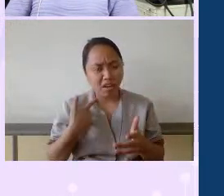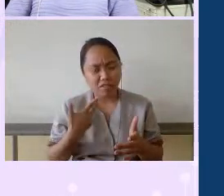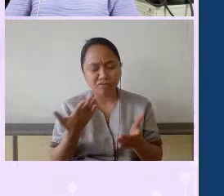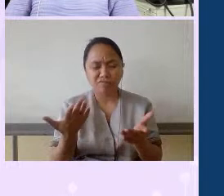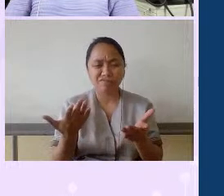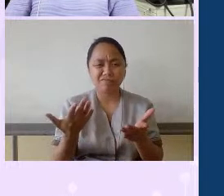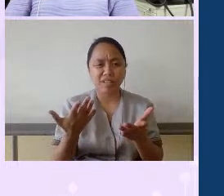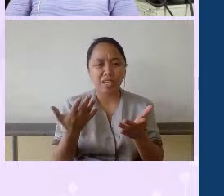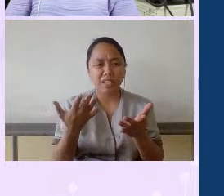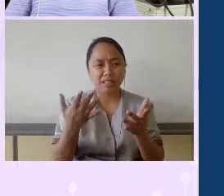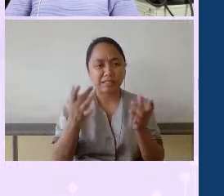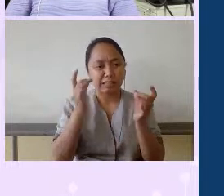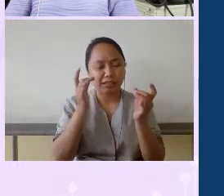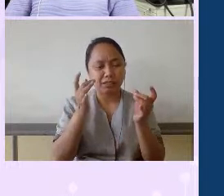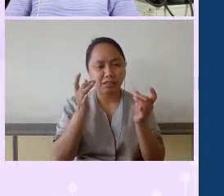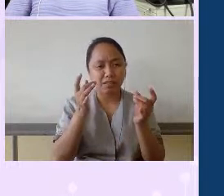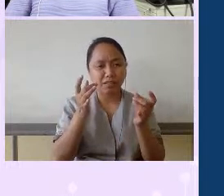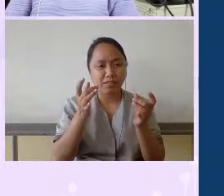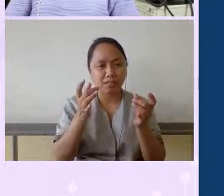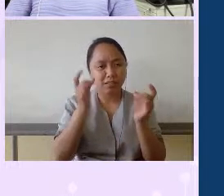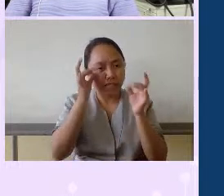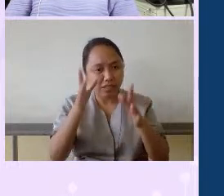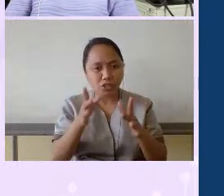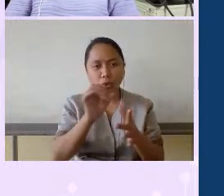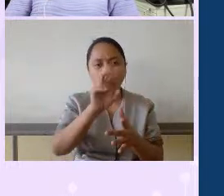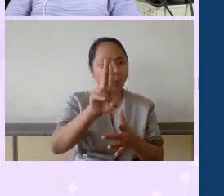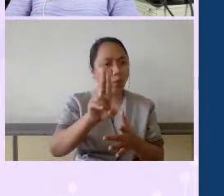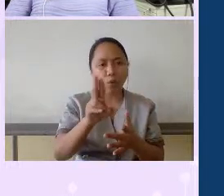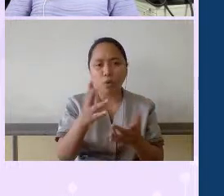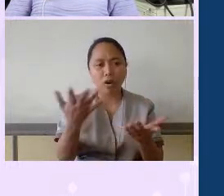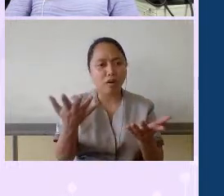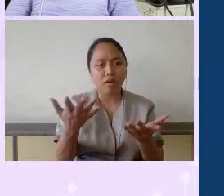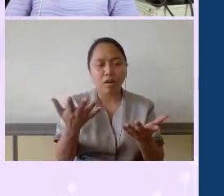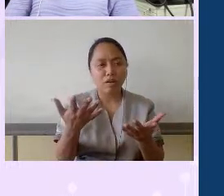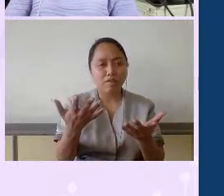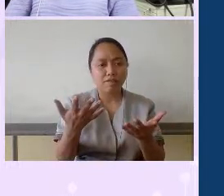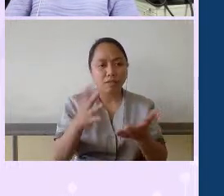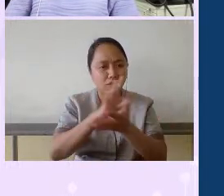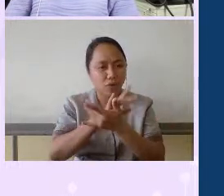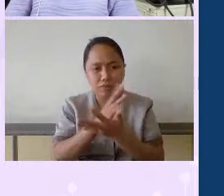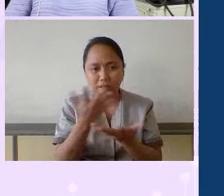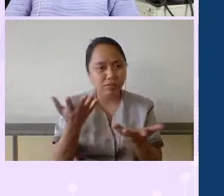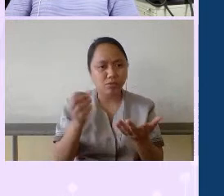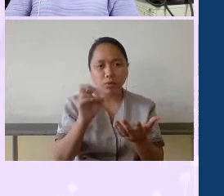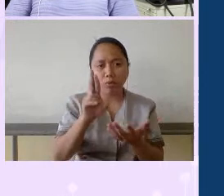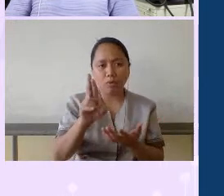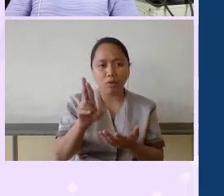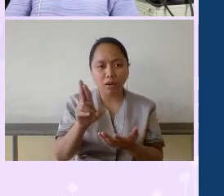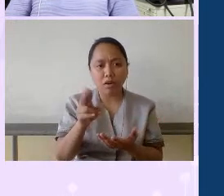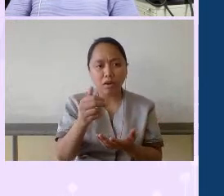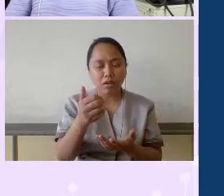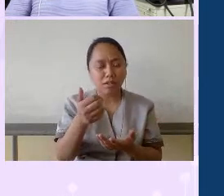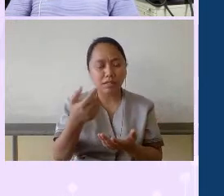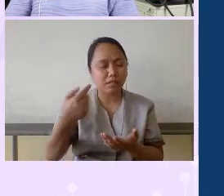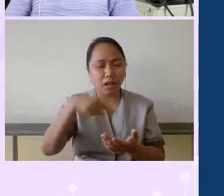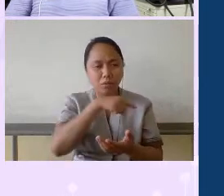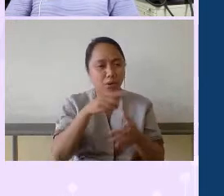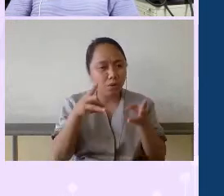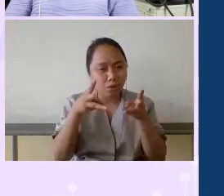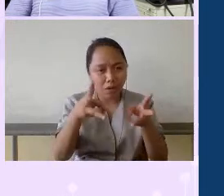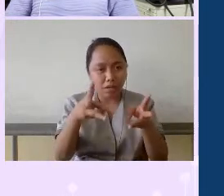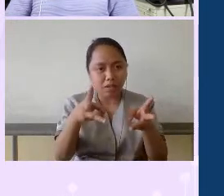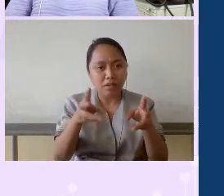market. Mahalaga po talaga na mag-invest tayo sa ating mga competencies, dahil ito ang isa sa paraan para tayo ay